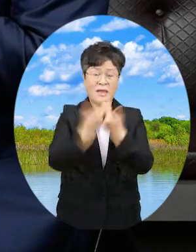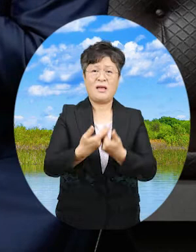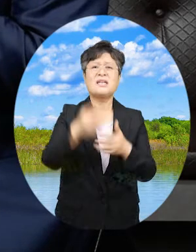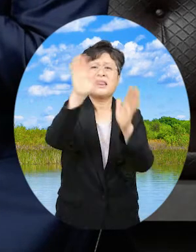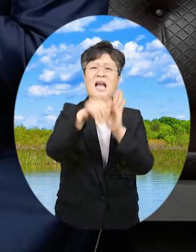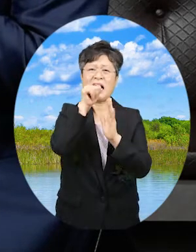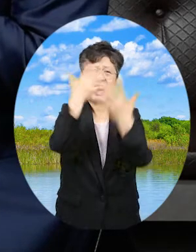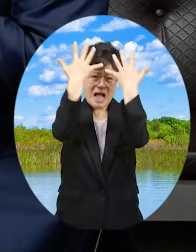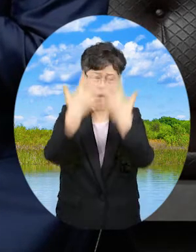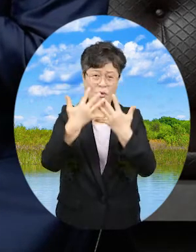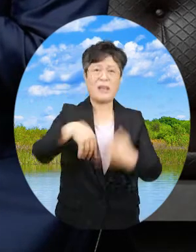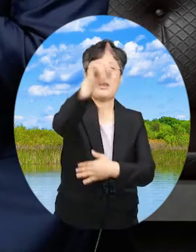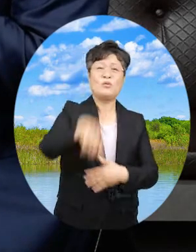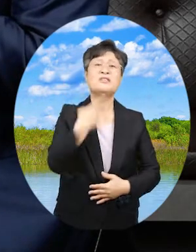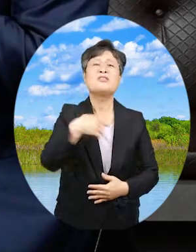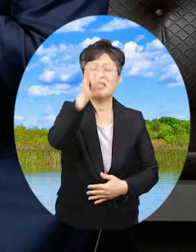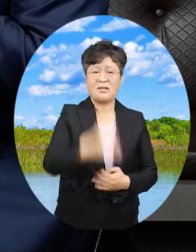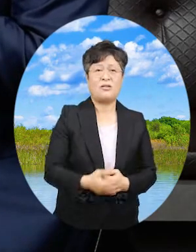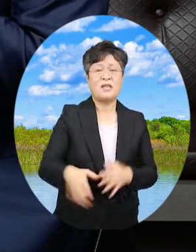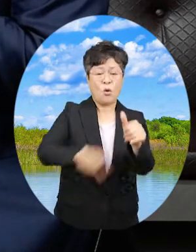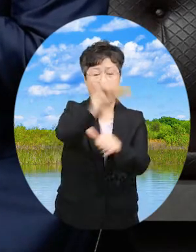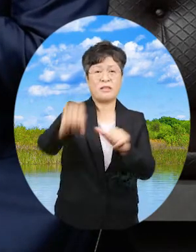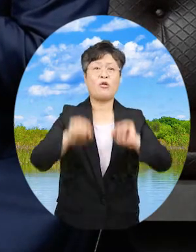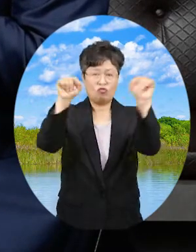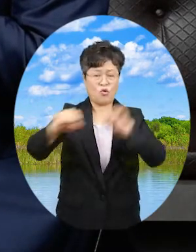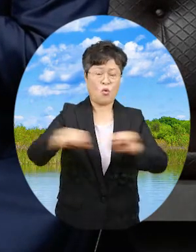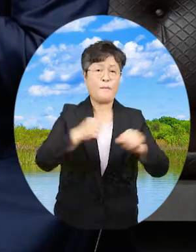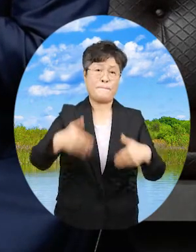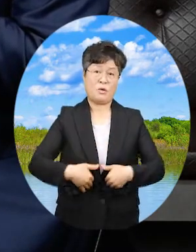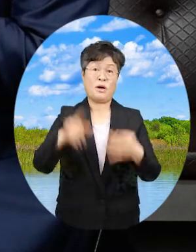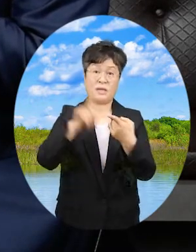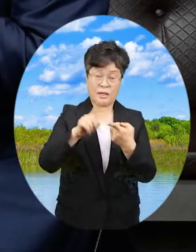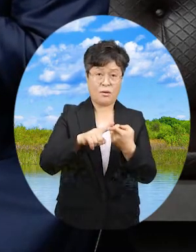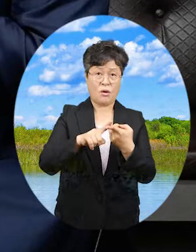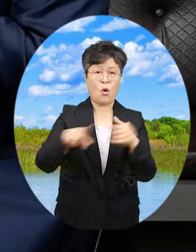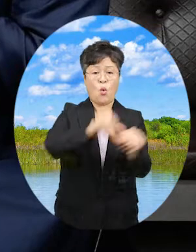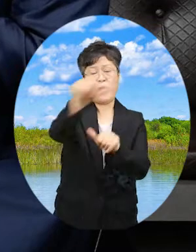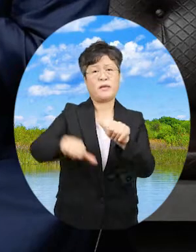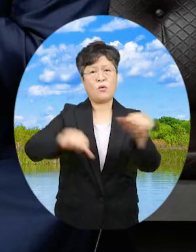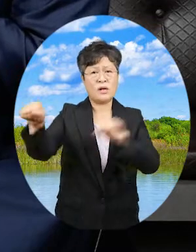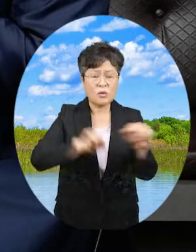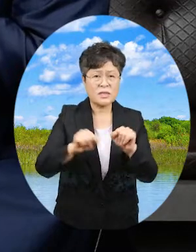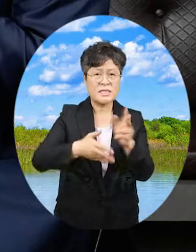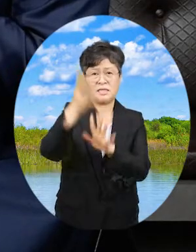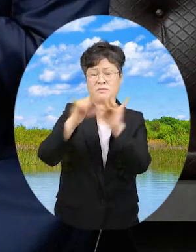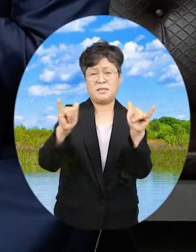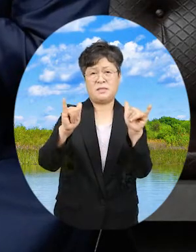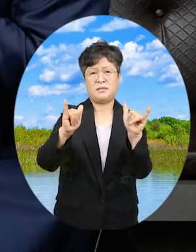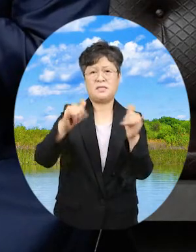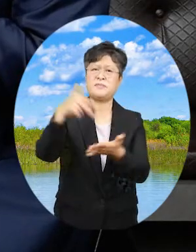그런 계기를 이제 수원환경운동센터에서 이제 본격적으로 하게 되었고 그러면서도 이제 좀 문제의식은 있었잖아요. 그러니까